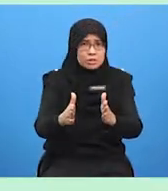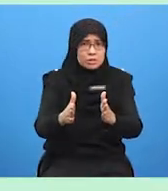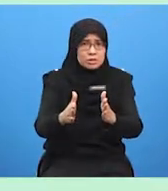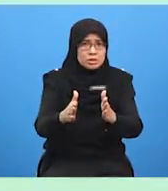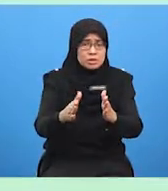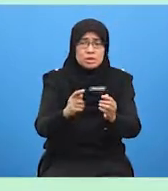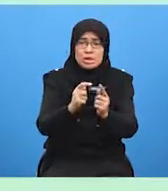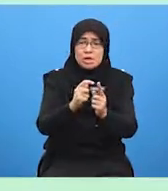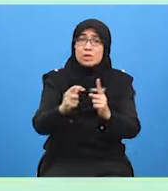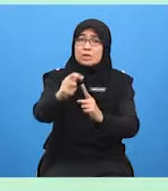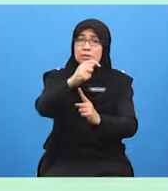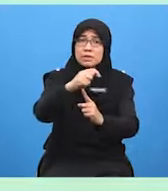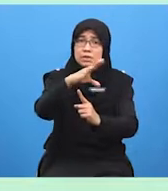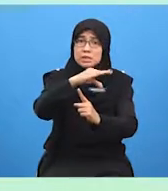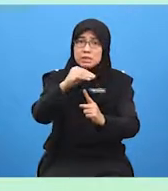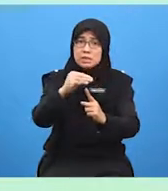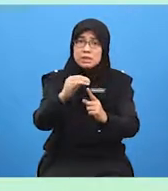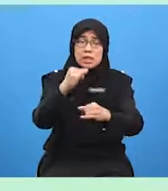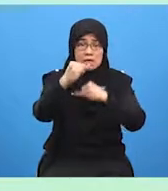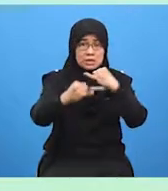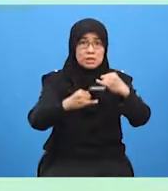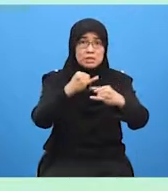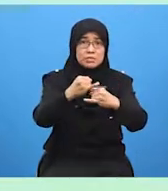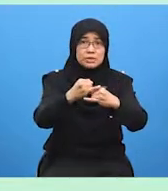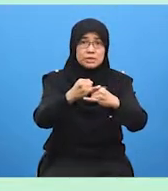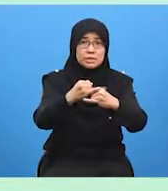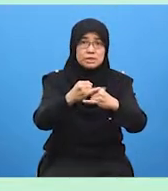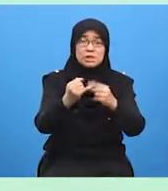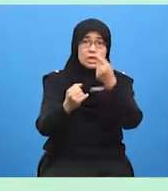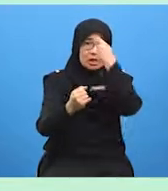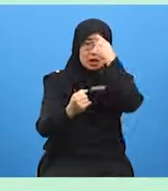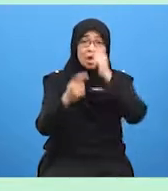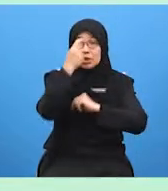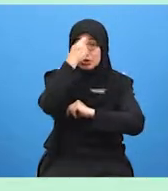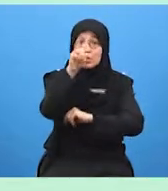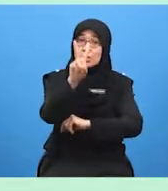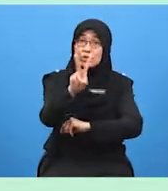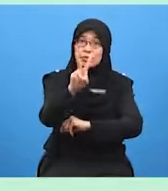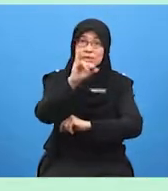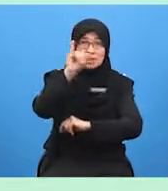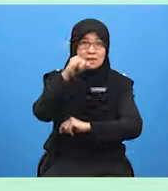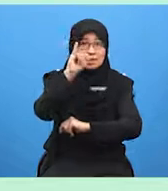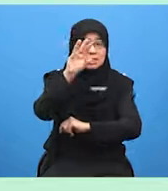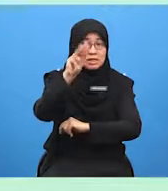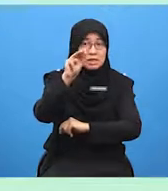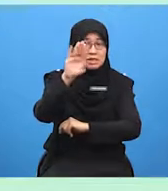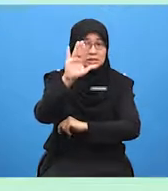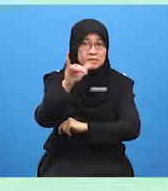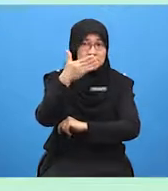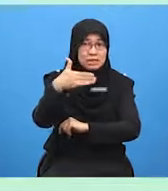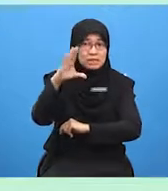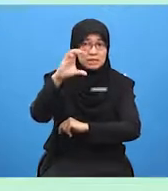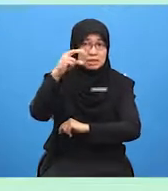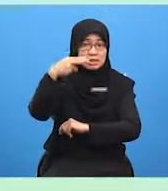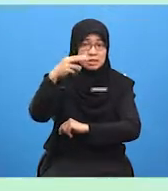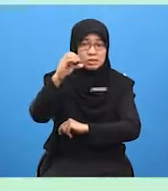antarabangsa. Tokoh kedua ialah Datuk Jimmy Choo. Beliau merupakan pereka dan